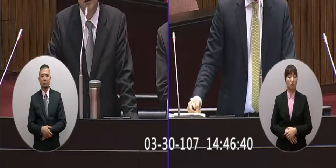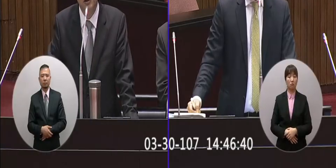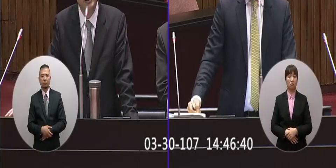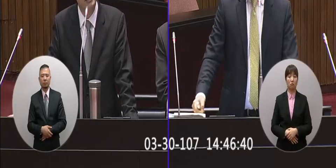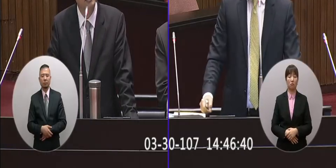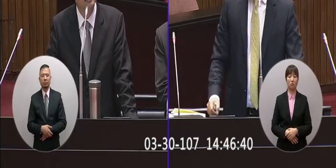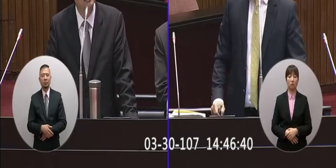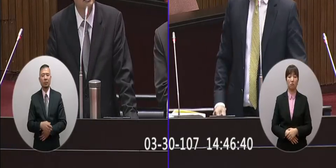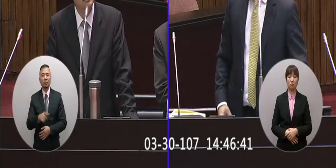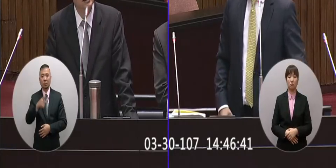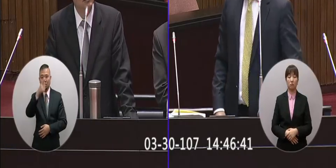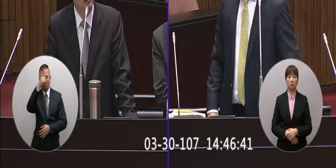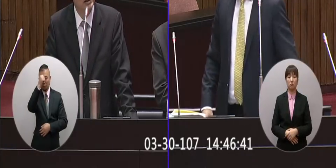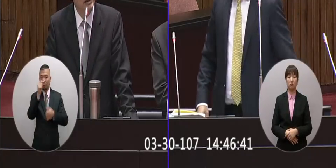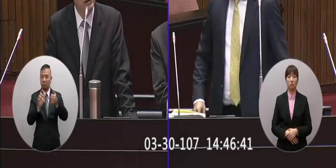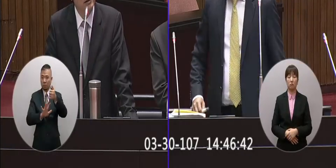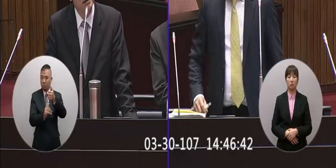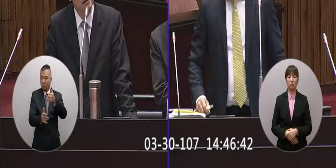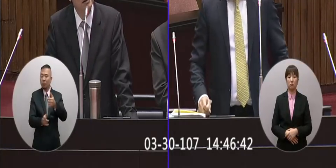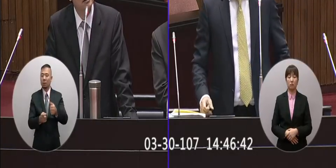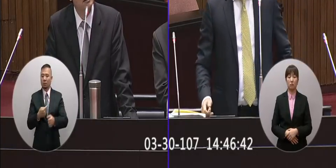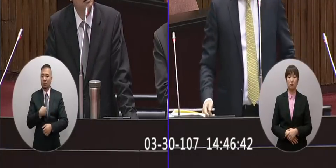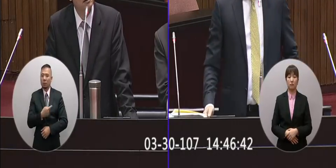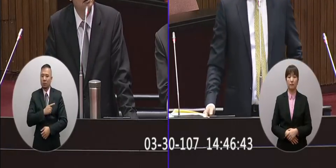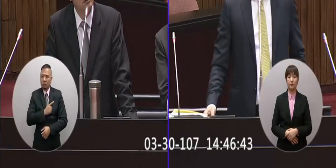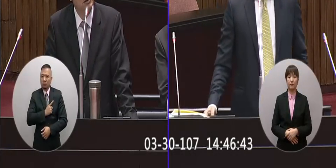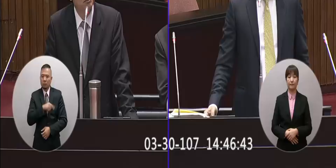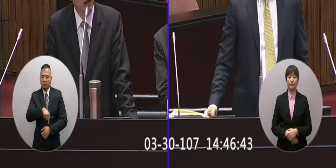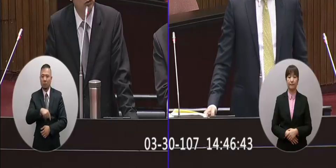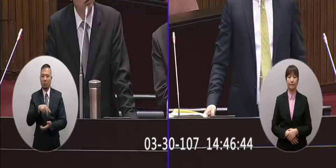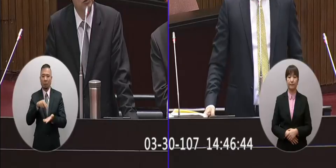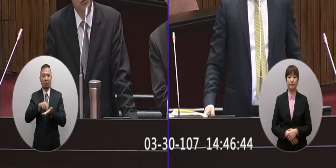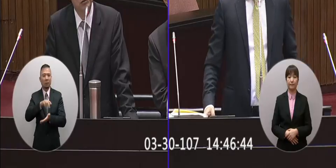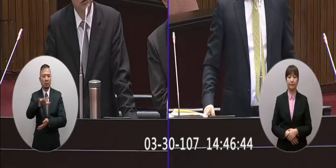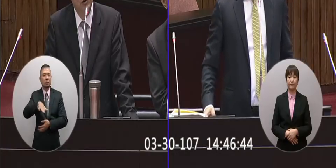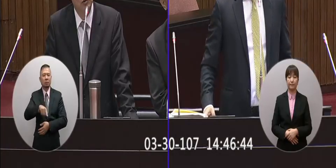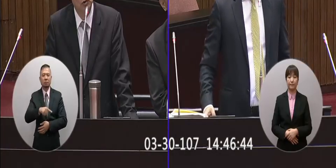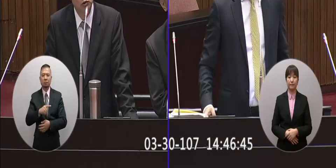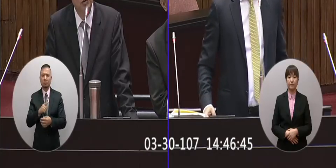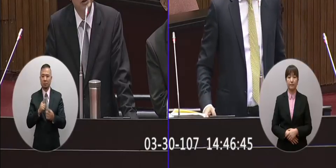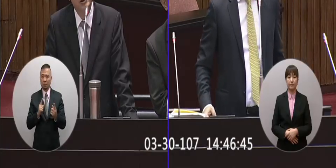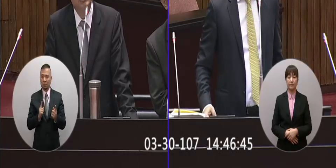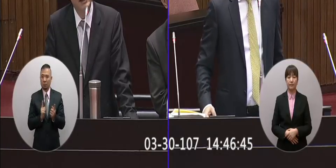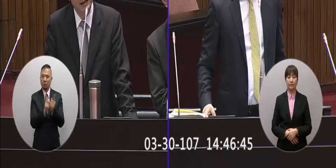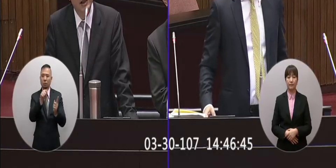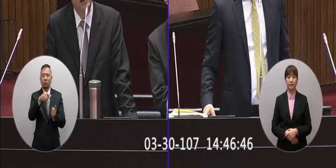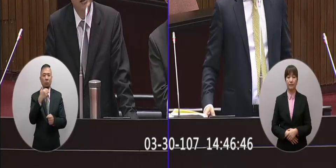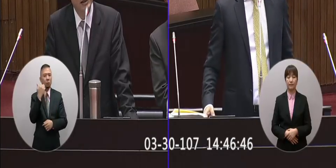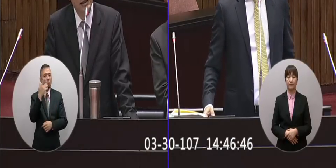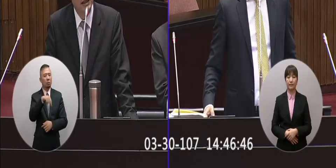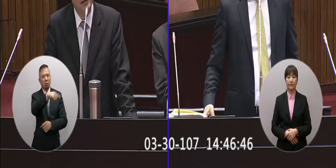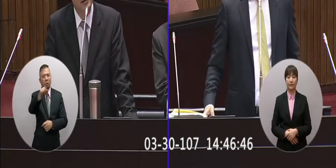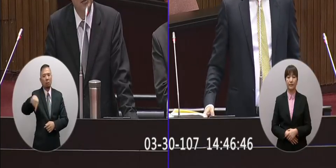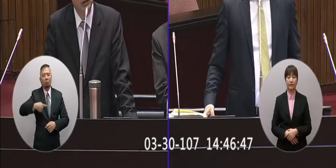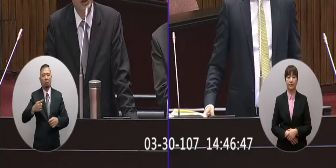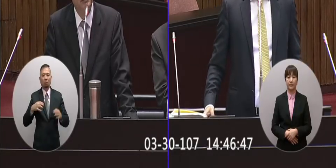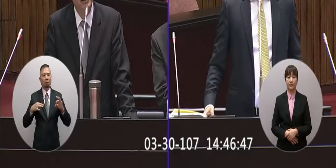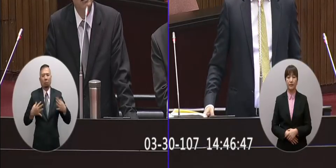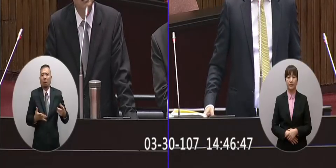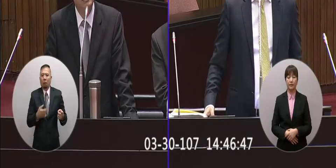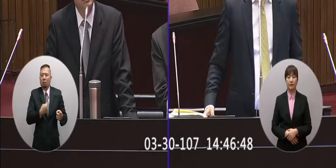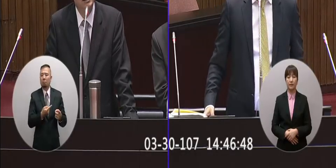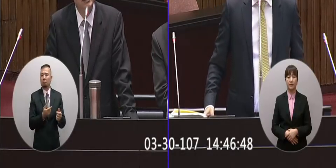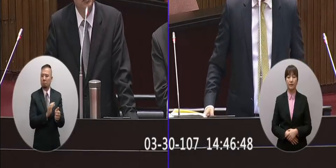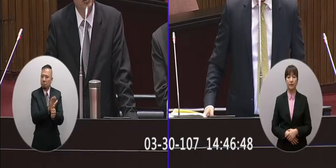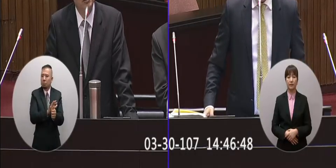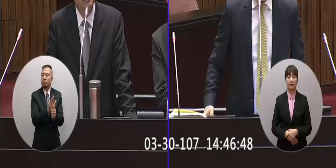这个黄委员哈，当然我的立场是保护无辜的受害者啦，这个立场是没有改